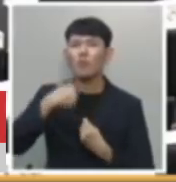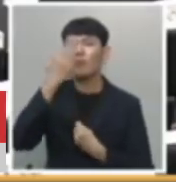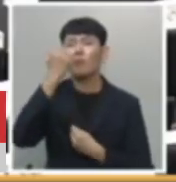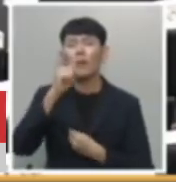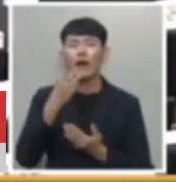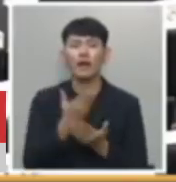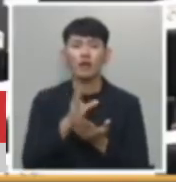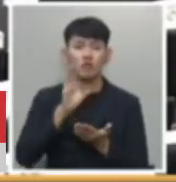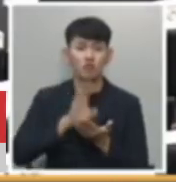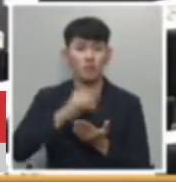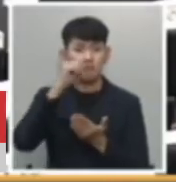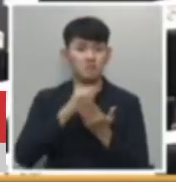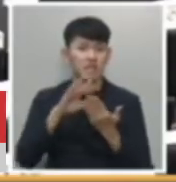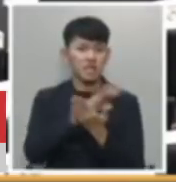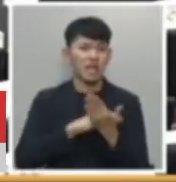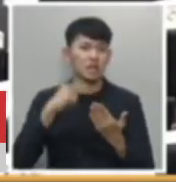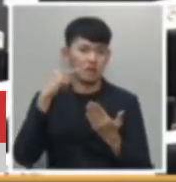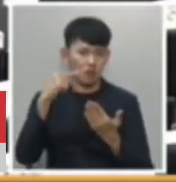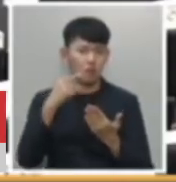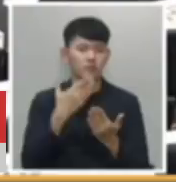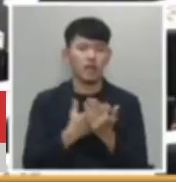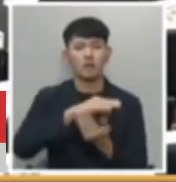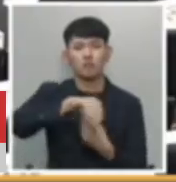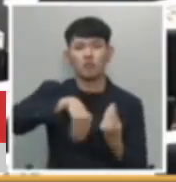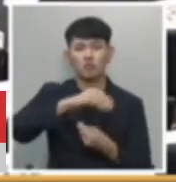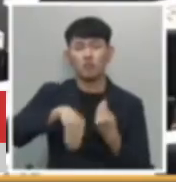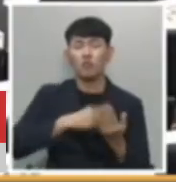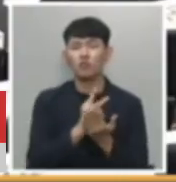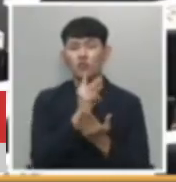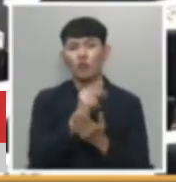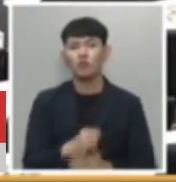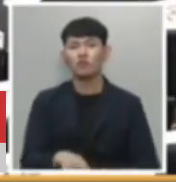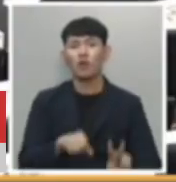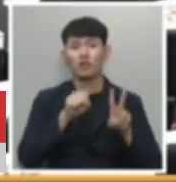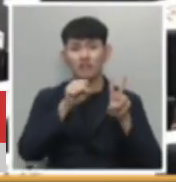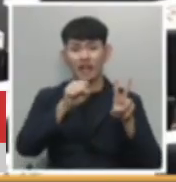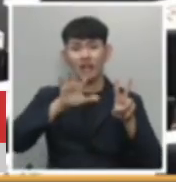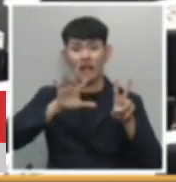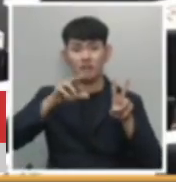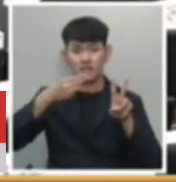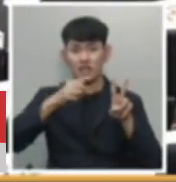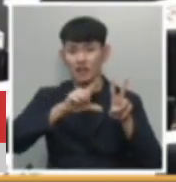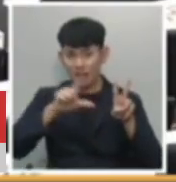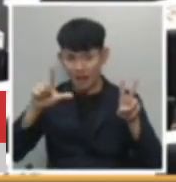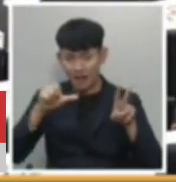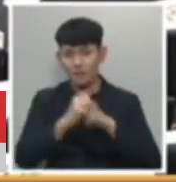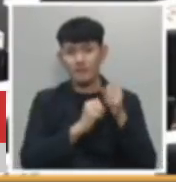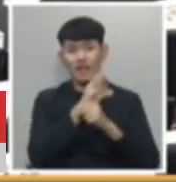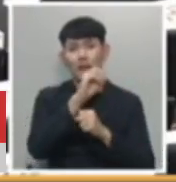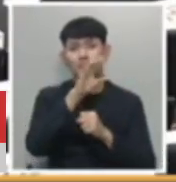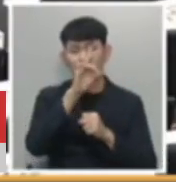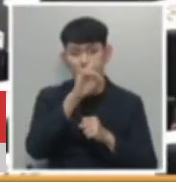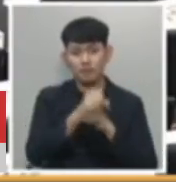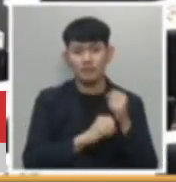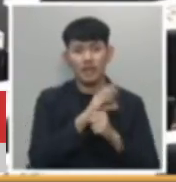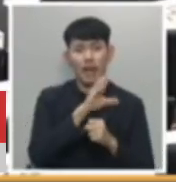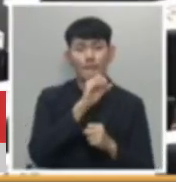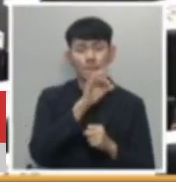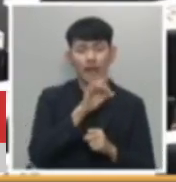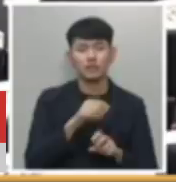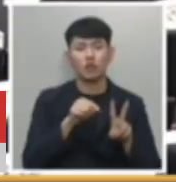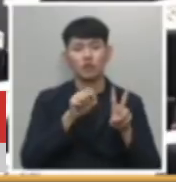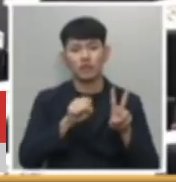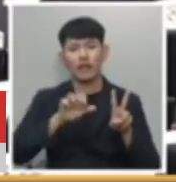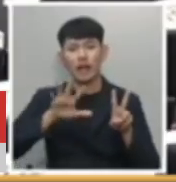าณปี2557นะครับ 250,000 ล้านปี2558 250,000 ล้า